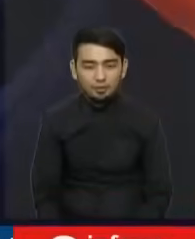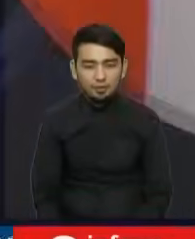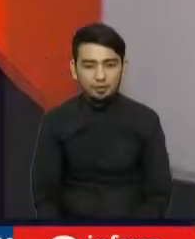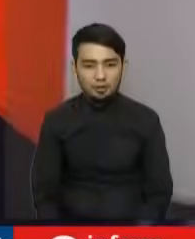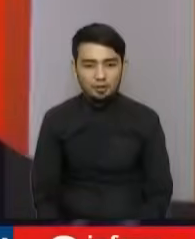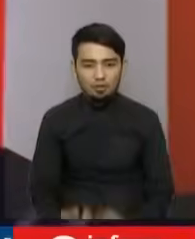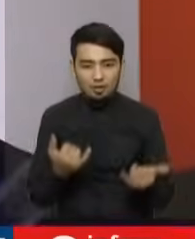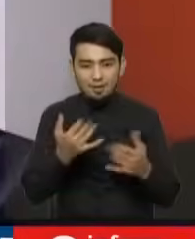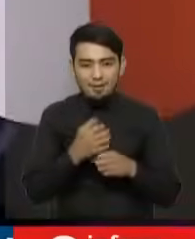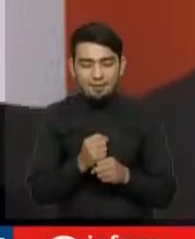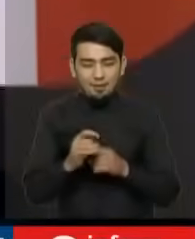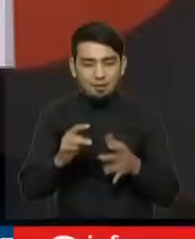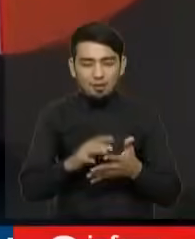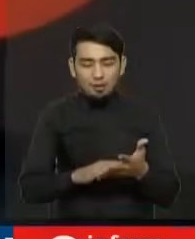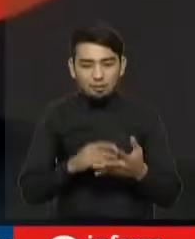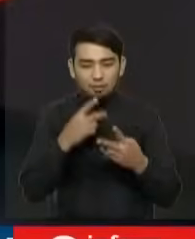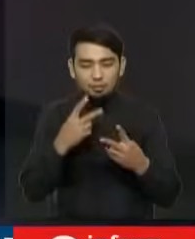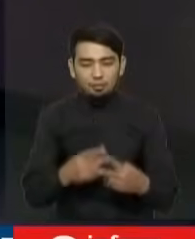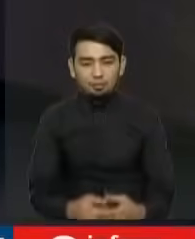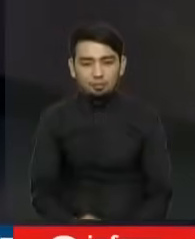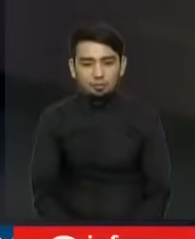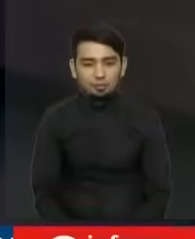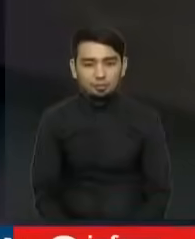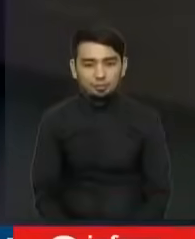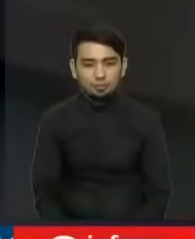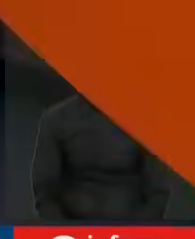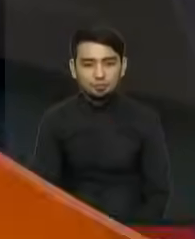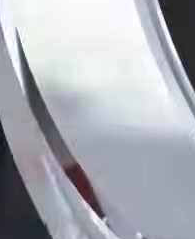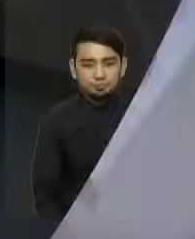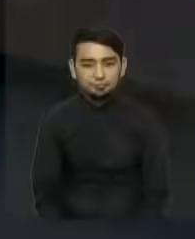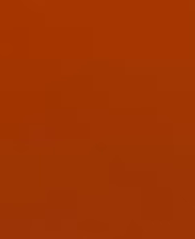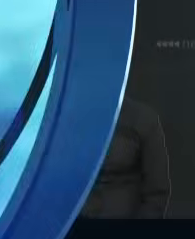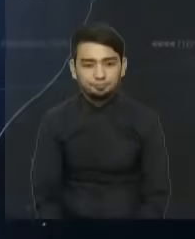Ну а сейчас короткая реклама и смотрите далее в Информбюро.